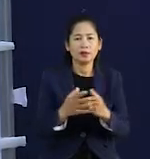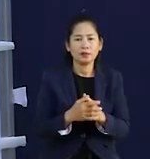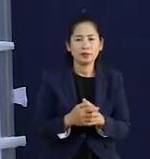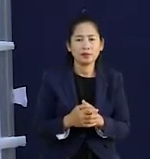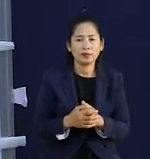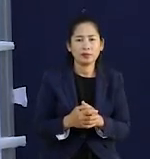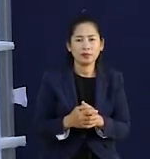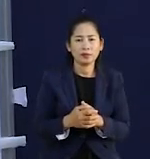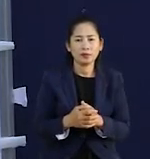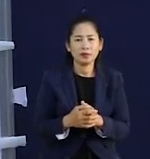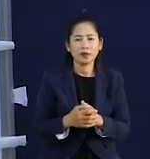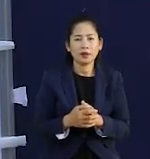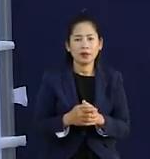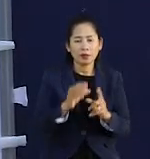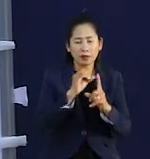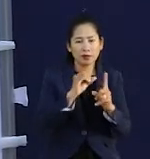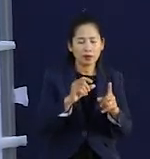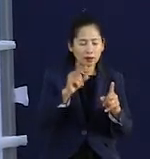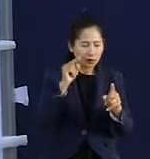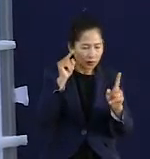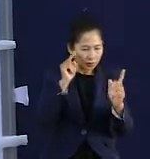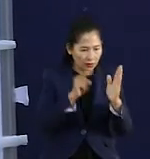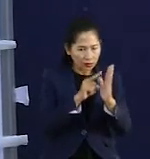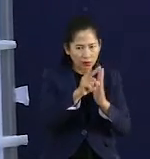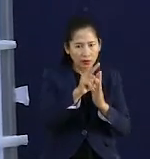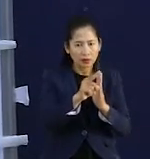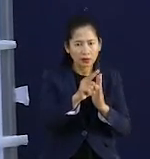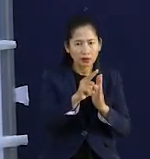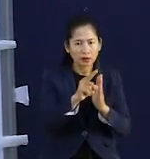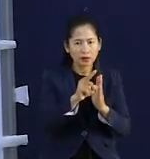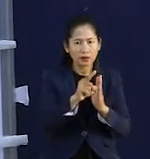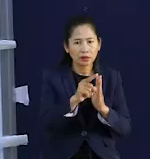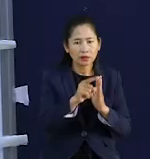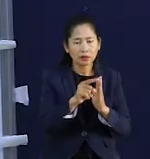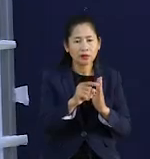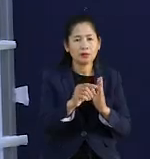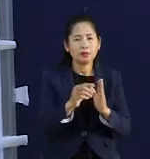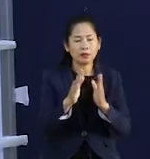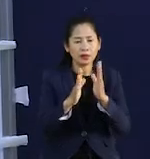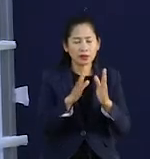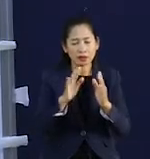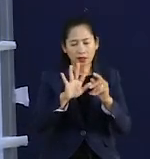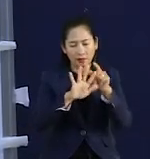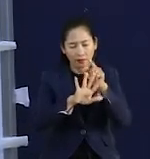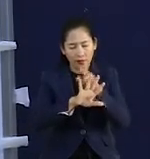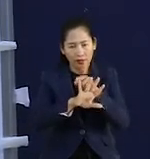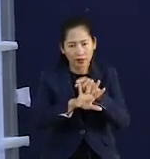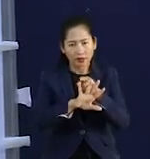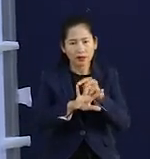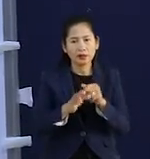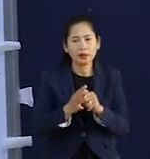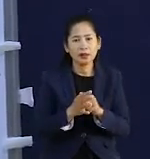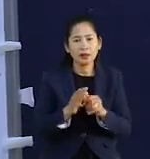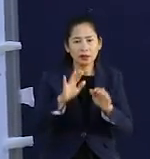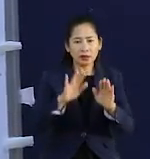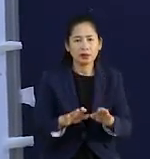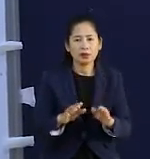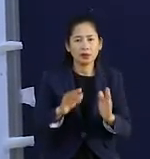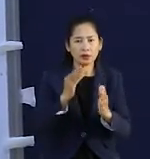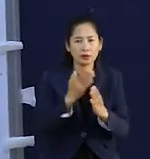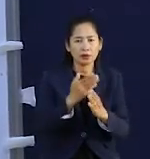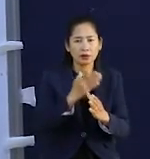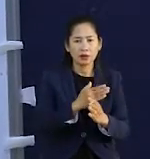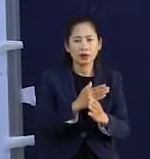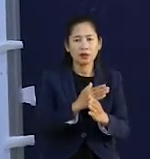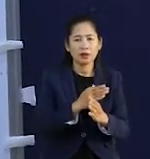กบาลบาตีปีตื้อมาตรงนี้กลุ่มบัมปิงเปียดได้มีสัญญาพัดเลือบเปียดนั่งก่อนนะสถานในจันทร์ละ